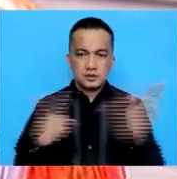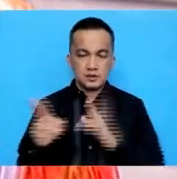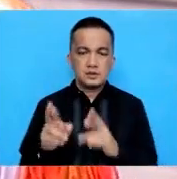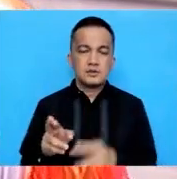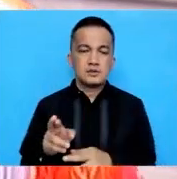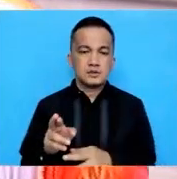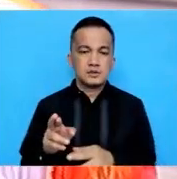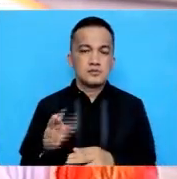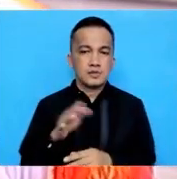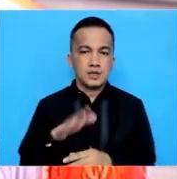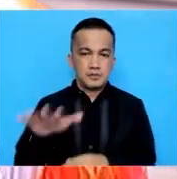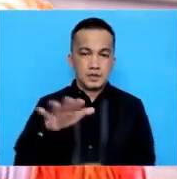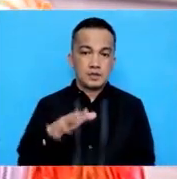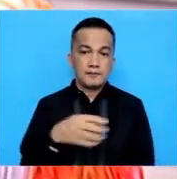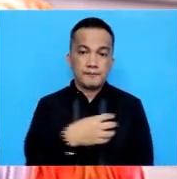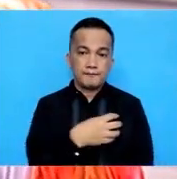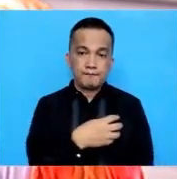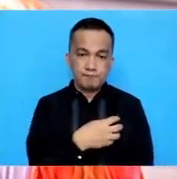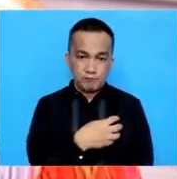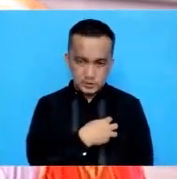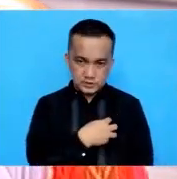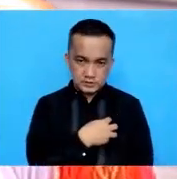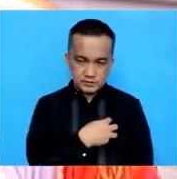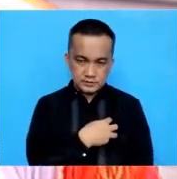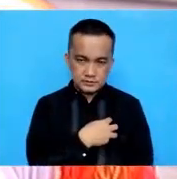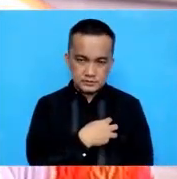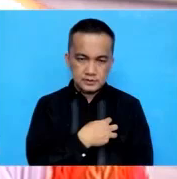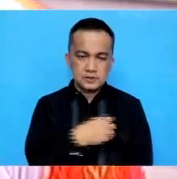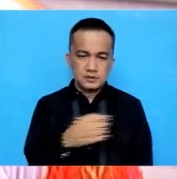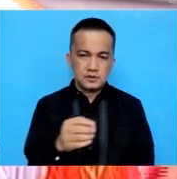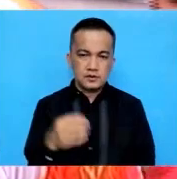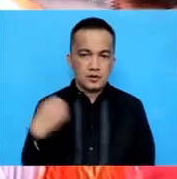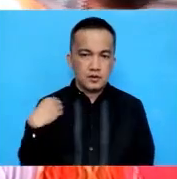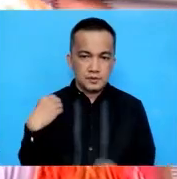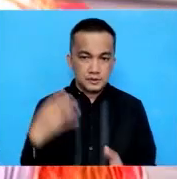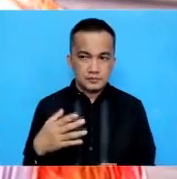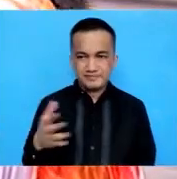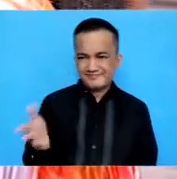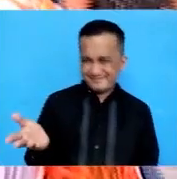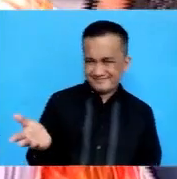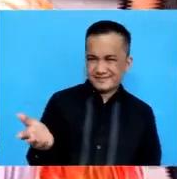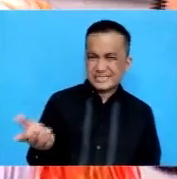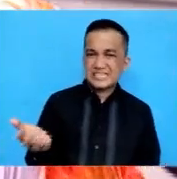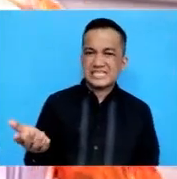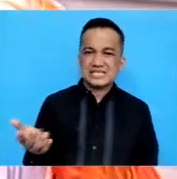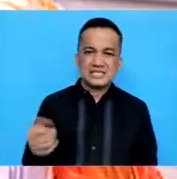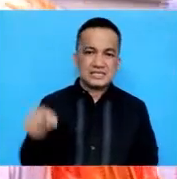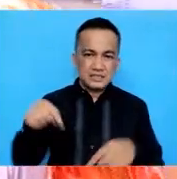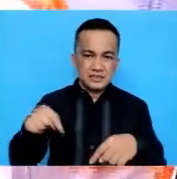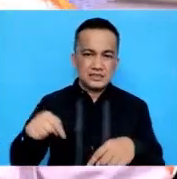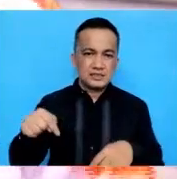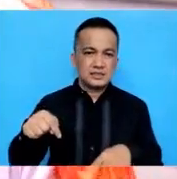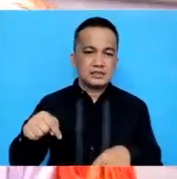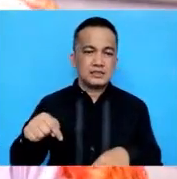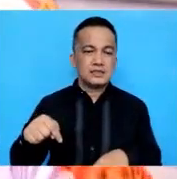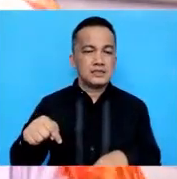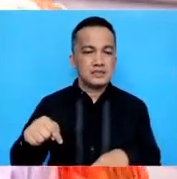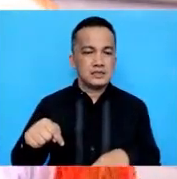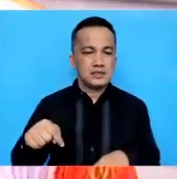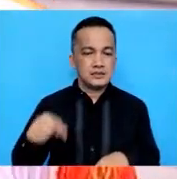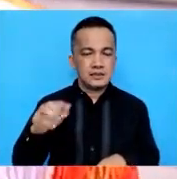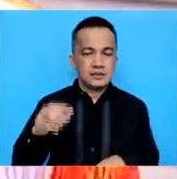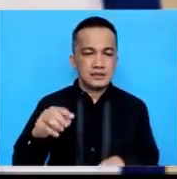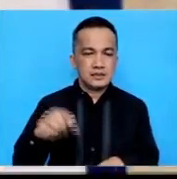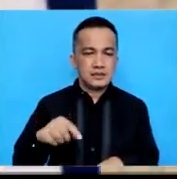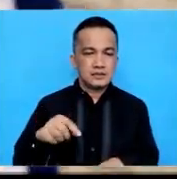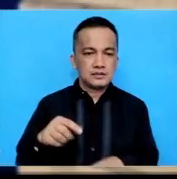readiness ng ating mga police officers, lalo na yung mga nandito sa main